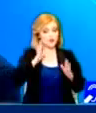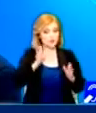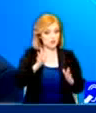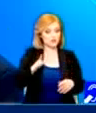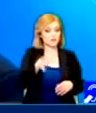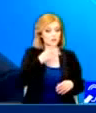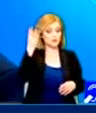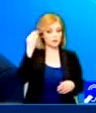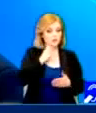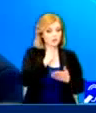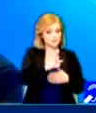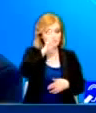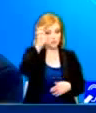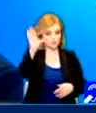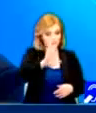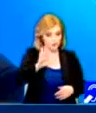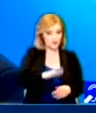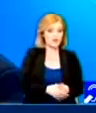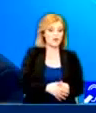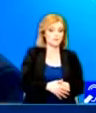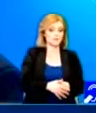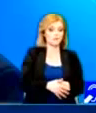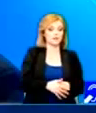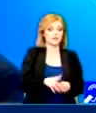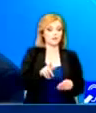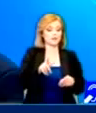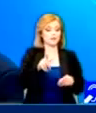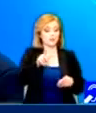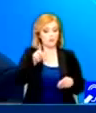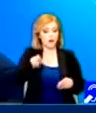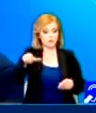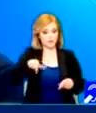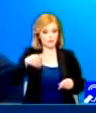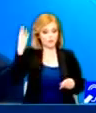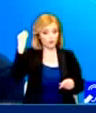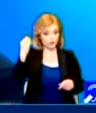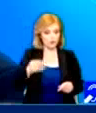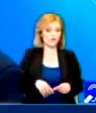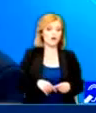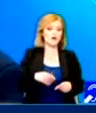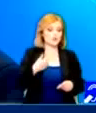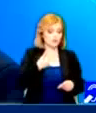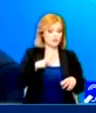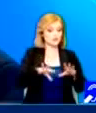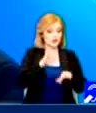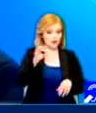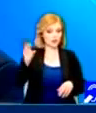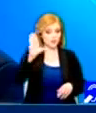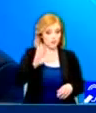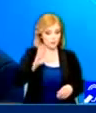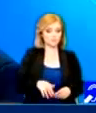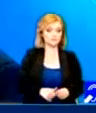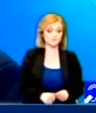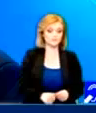este un stat european, aspirația europeană a cetățenilor Republicii Moldova este una legitimă. Dăm o